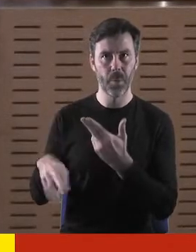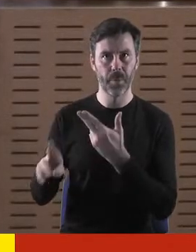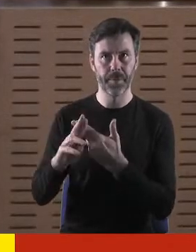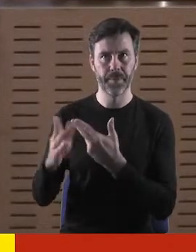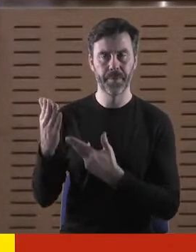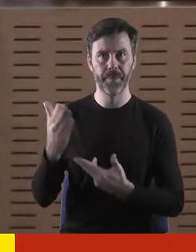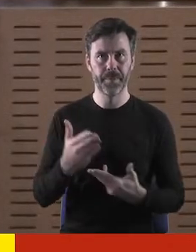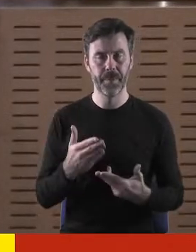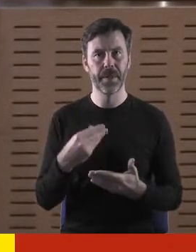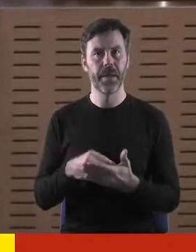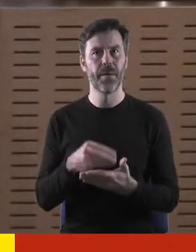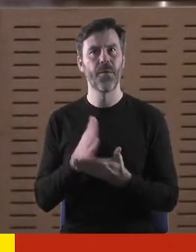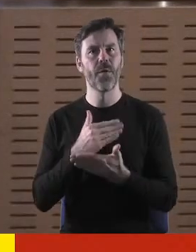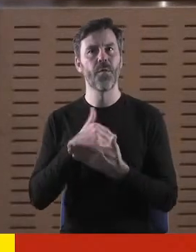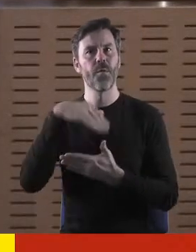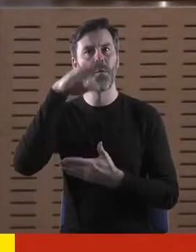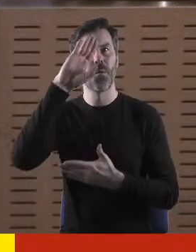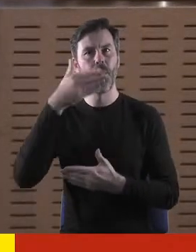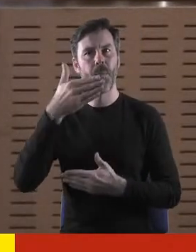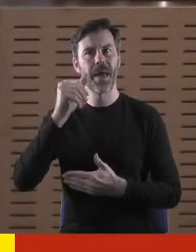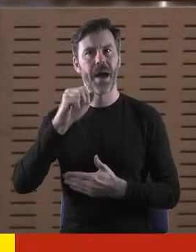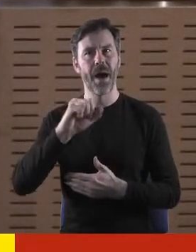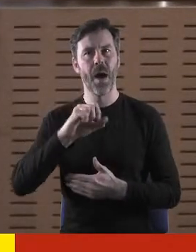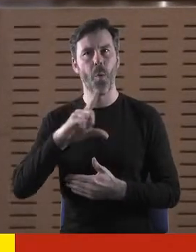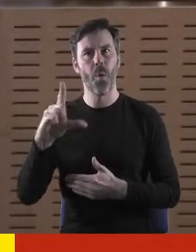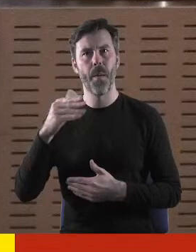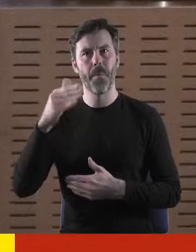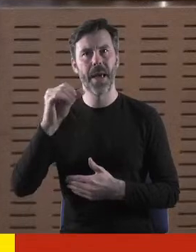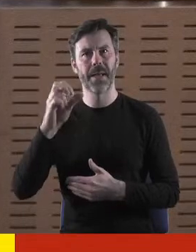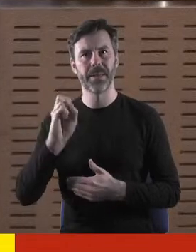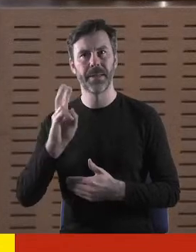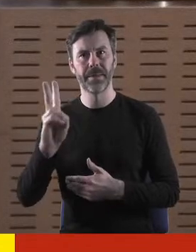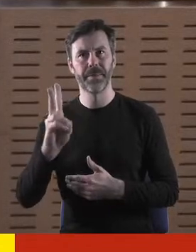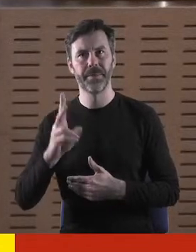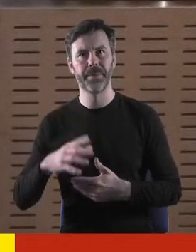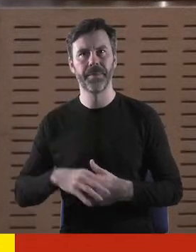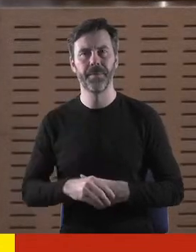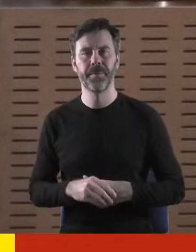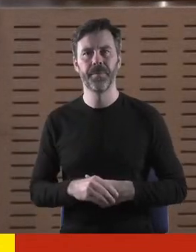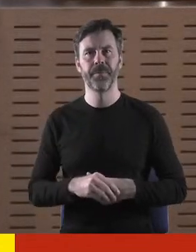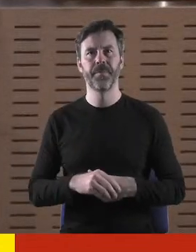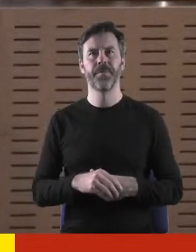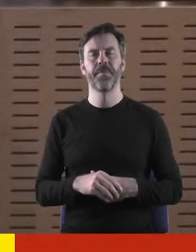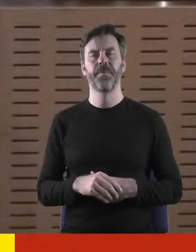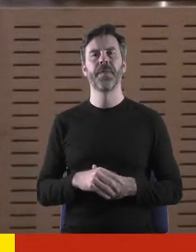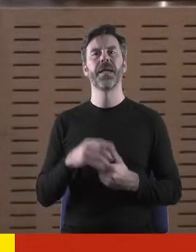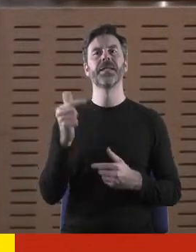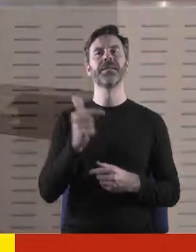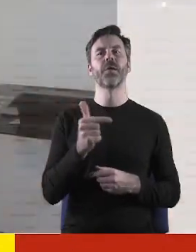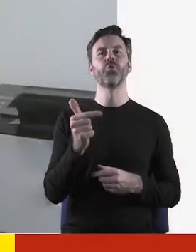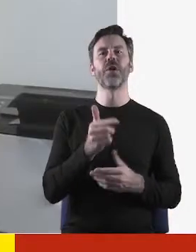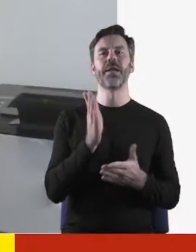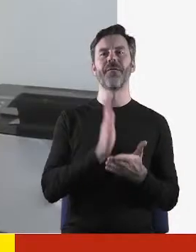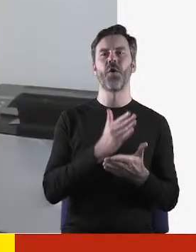bardzo, skarbnik województwa łódzkiego, pan Michał Miasek. Pani przewodnicząca, szanowni państwo, jeżeli chodzi o dług województwa